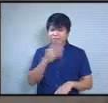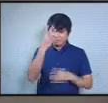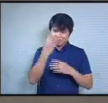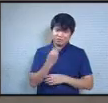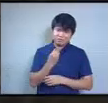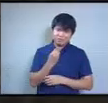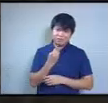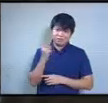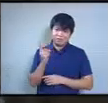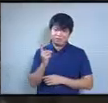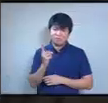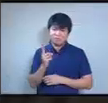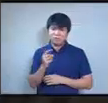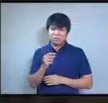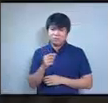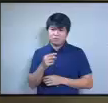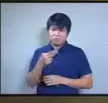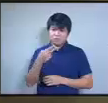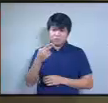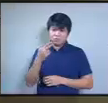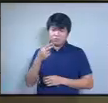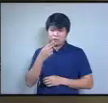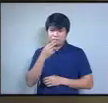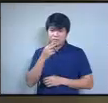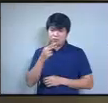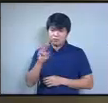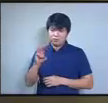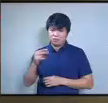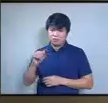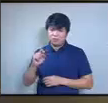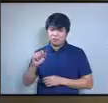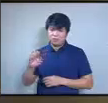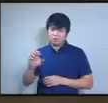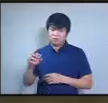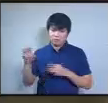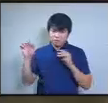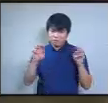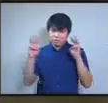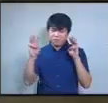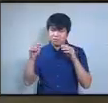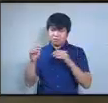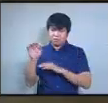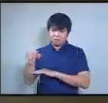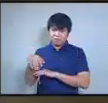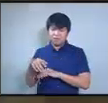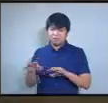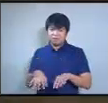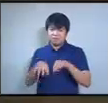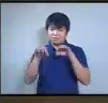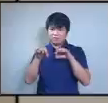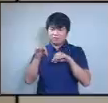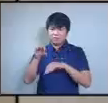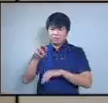Malakas po talaga ang sumisipol po yung hangin kagabi . Si Maria Lourdes naniguro na raw, lalo na't bahain ang kanilang lugar sa barangay